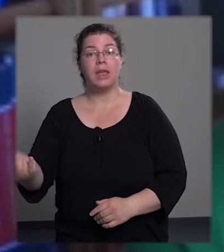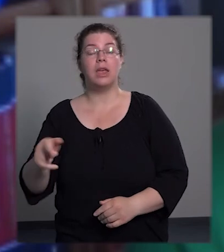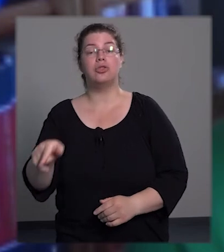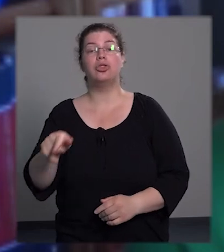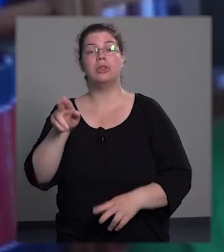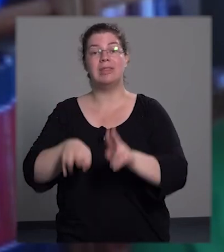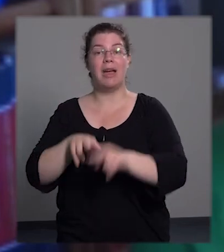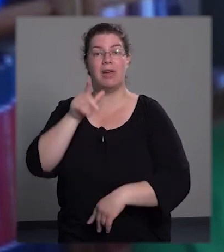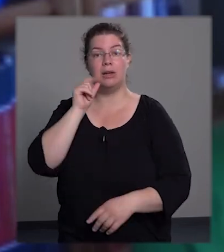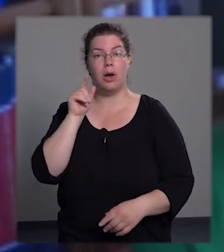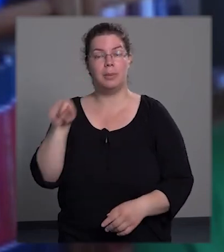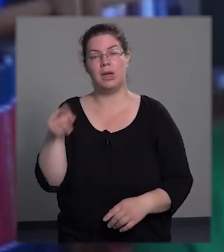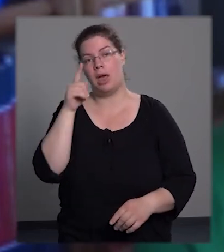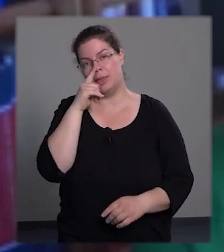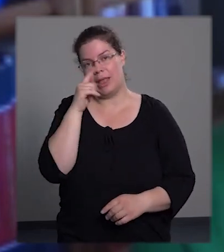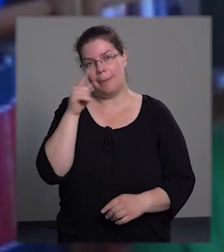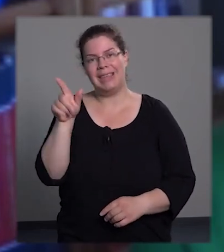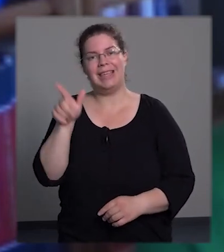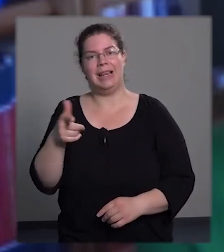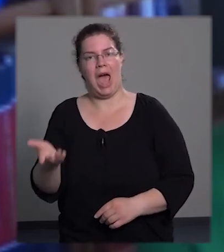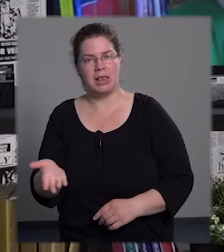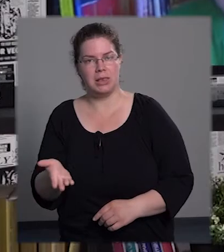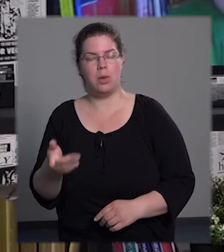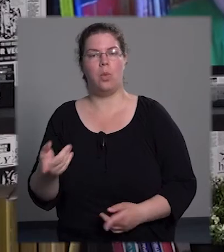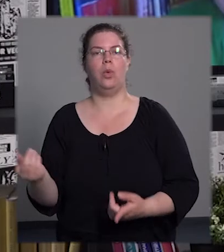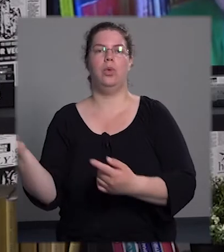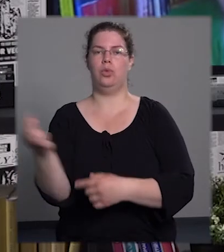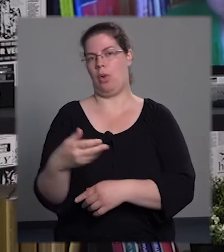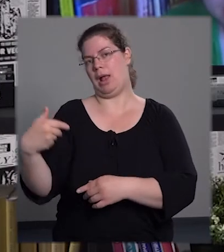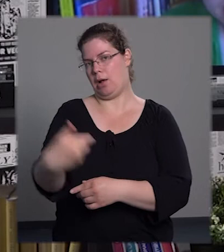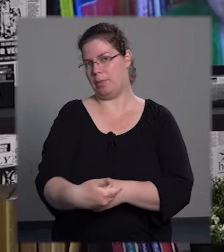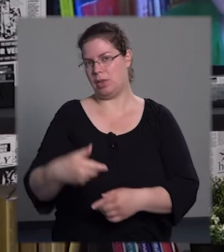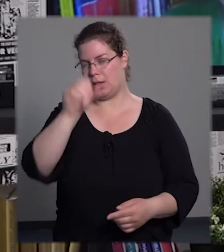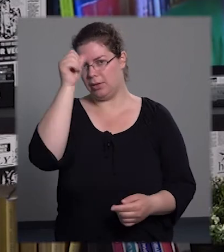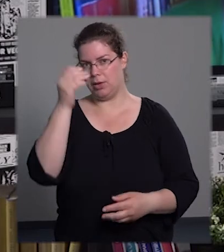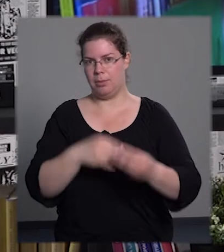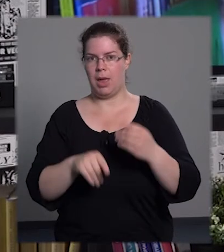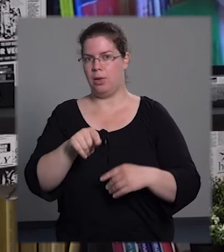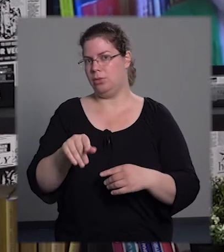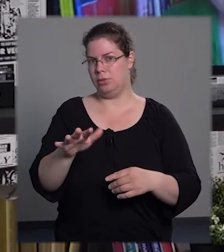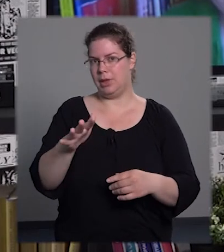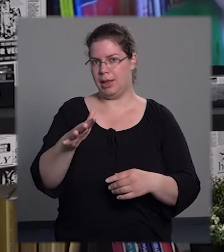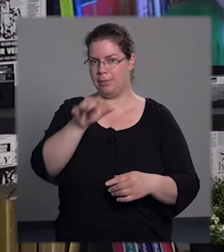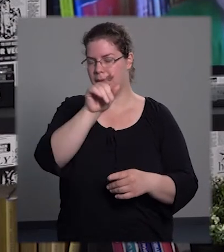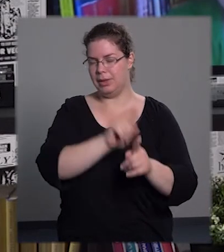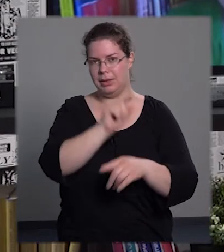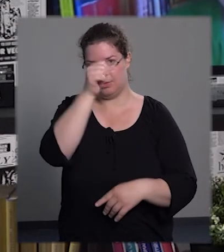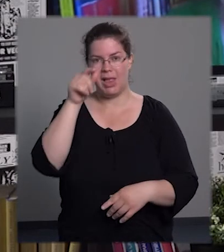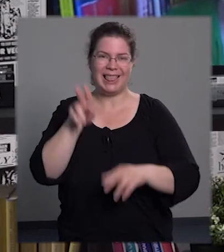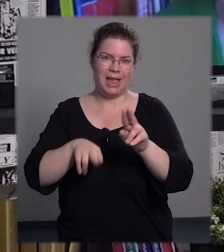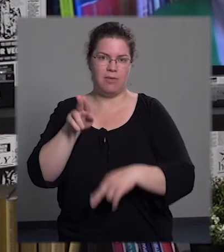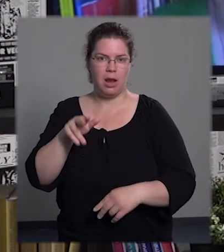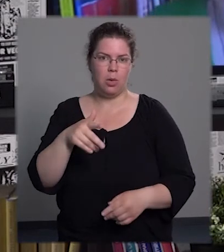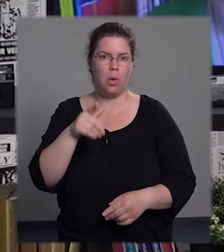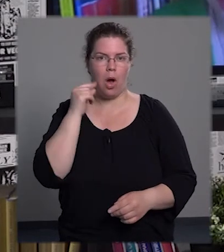nevelőapja Neményi László, ugye tőle kapta a nevét, mert őt nem így hívják, tehát nevelőapjával akkor egy